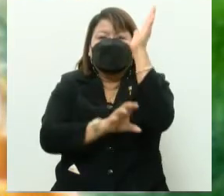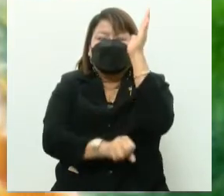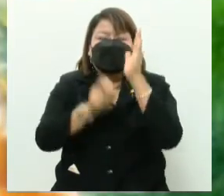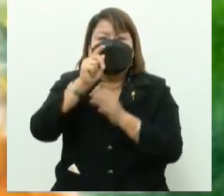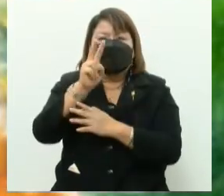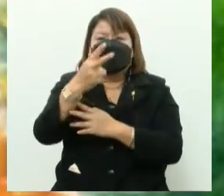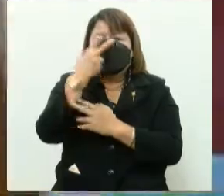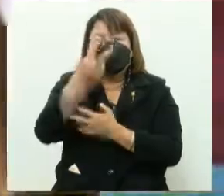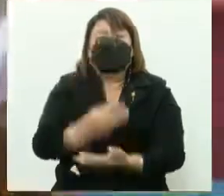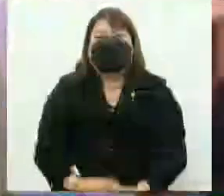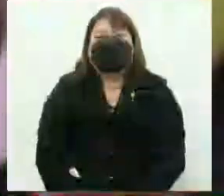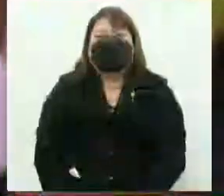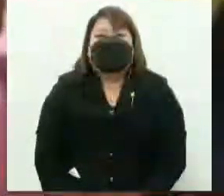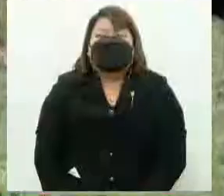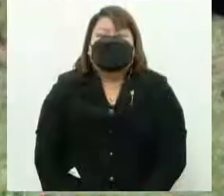ไปชมกันเลยค่ะ